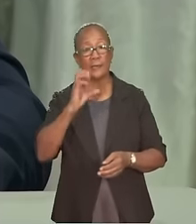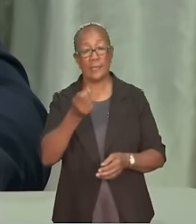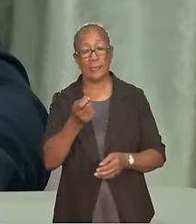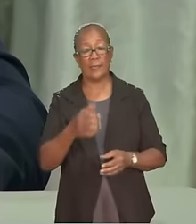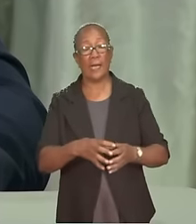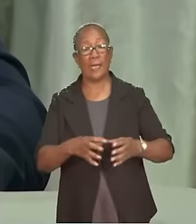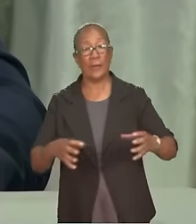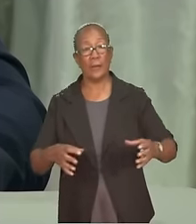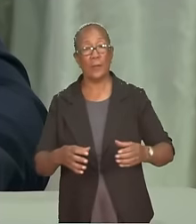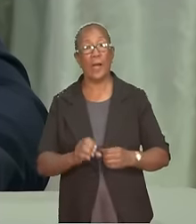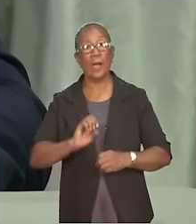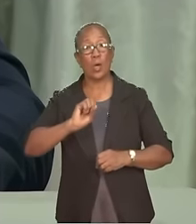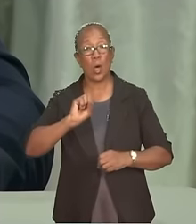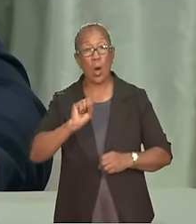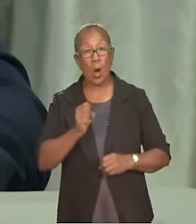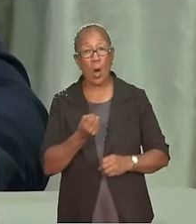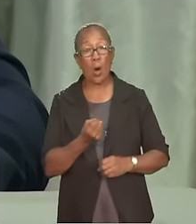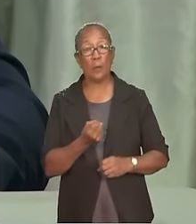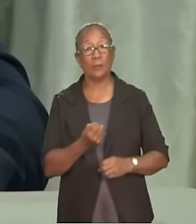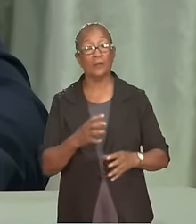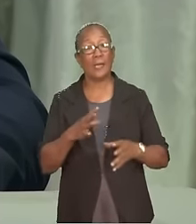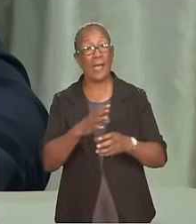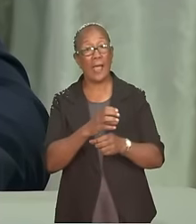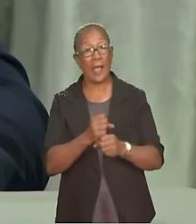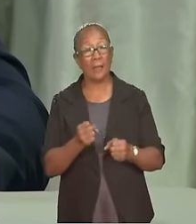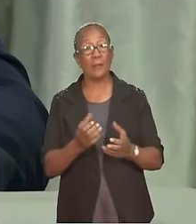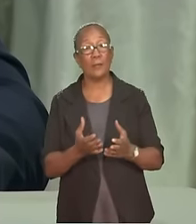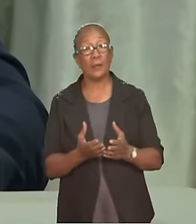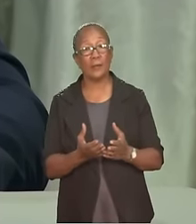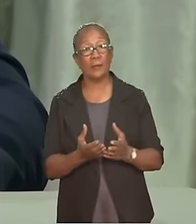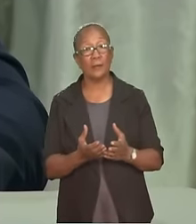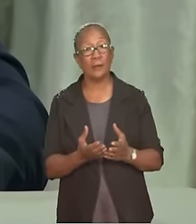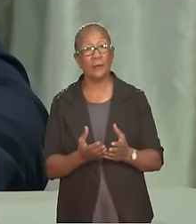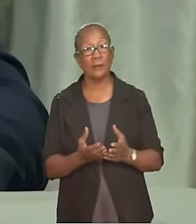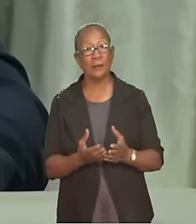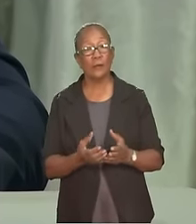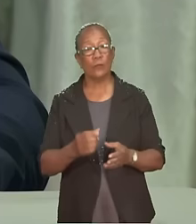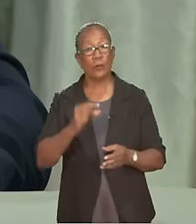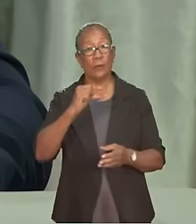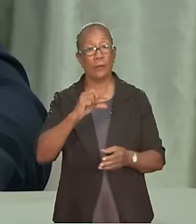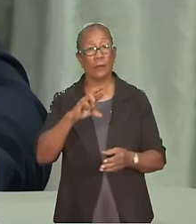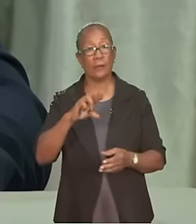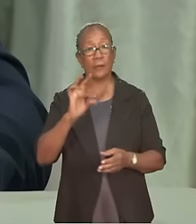zijn, om daaruit middelen te krijgen voor zowel Grasalco als